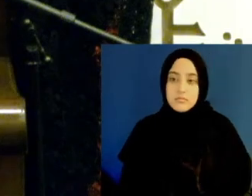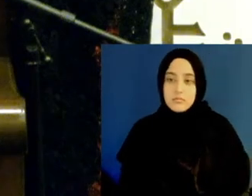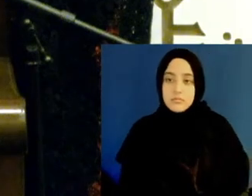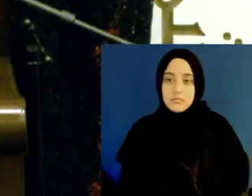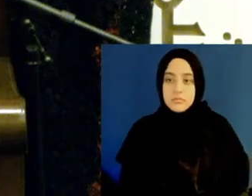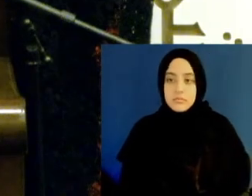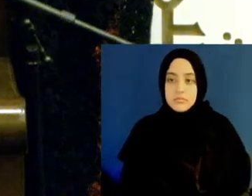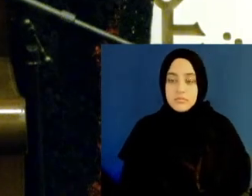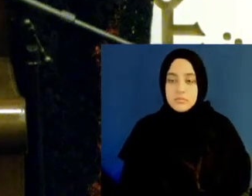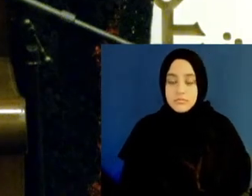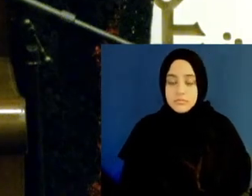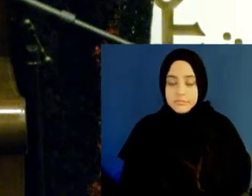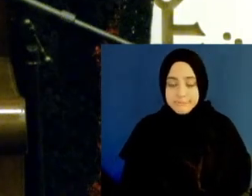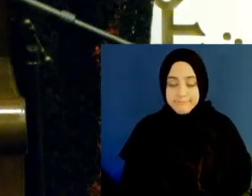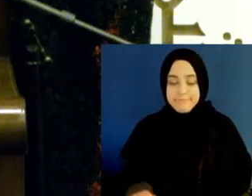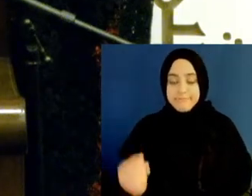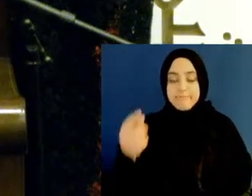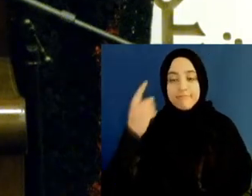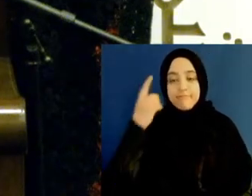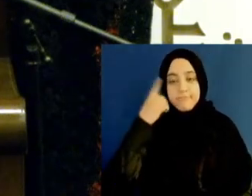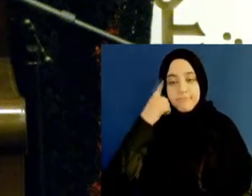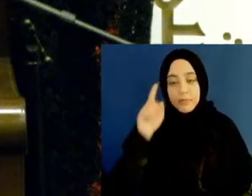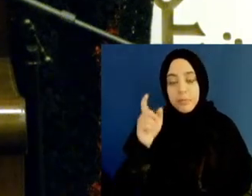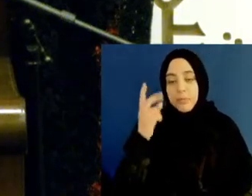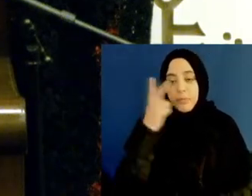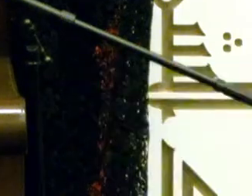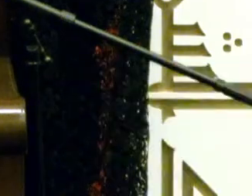وآل محمد.